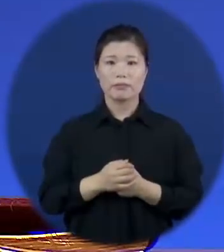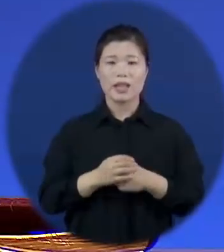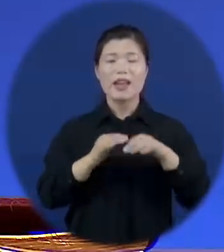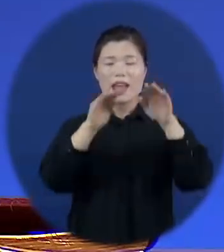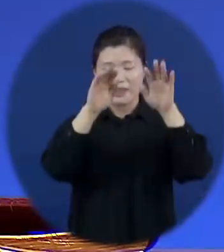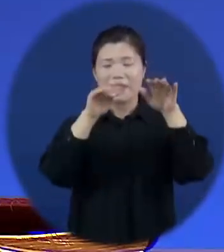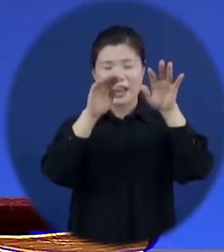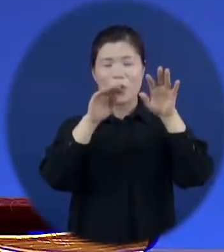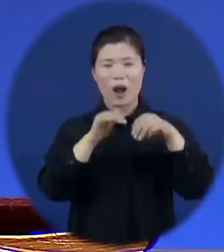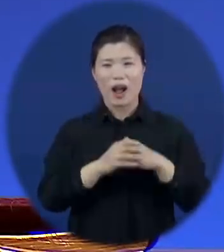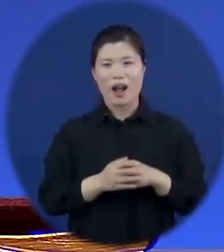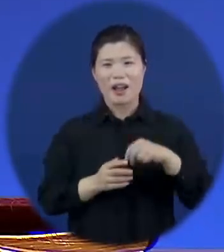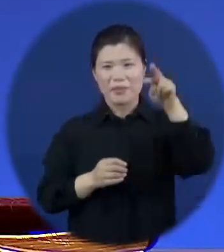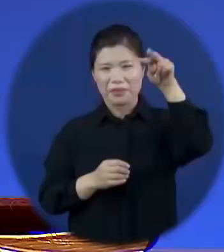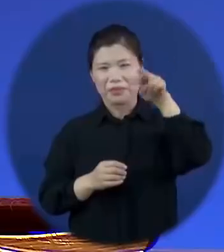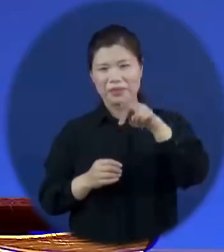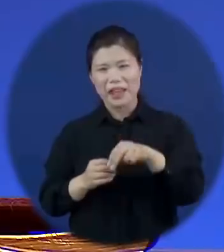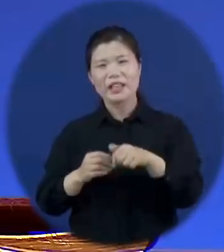내려오라.